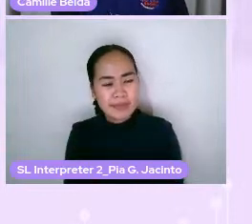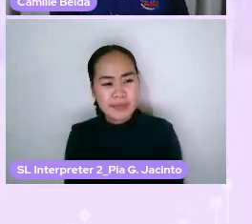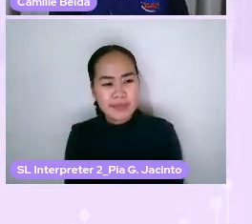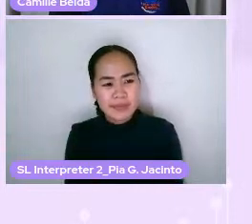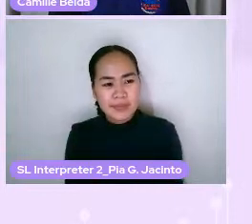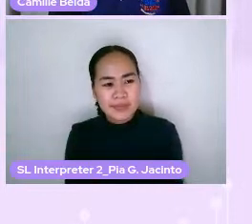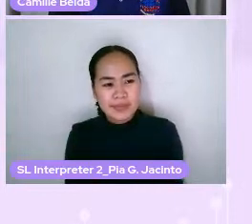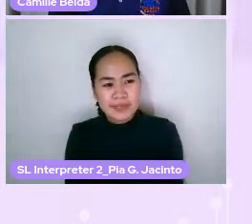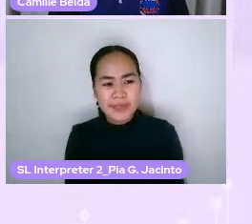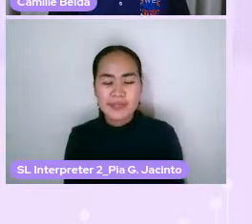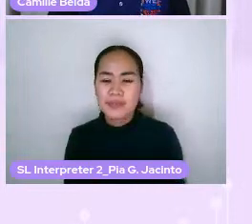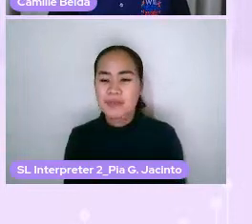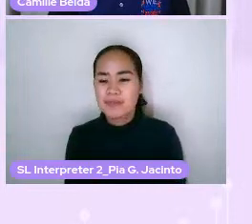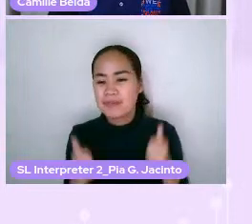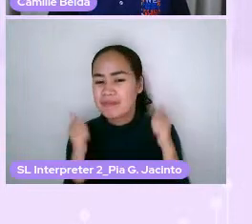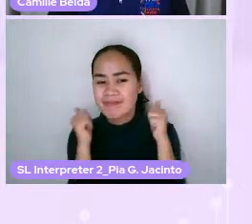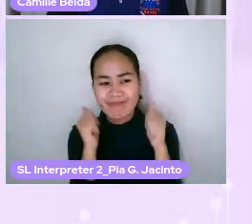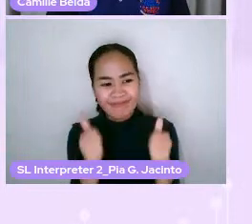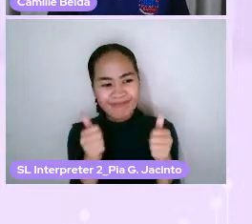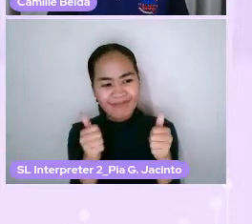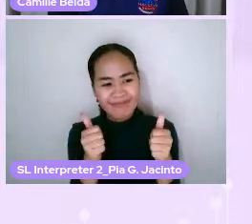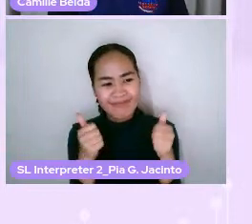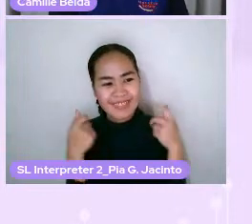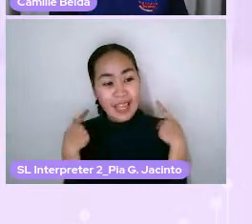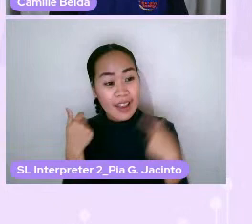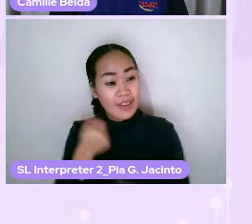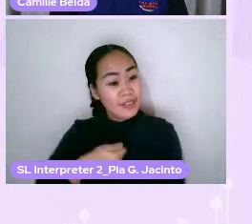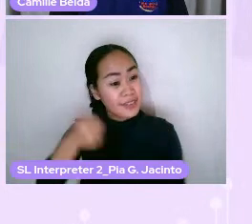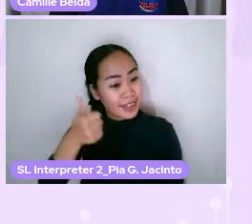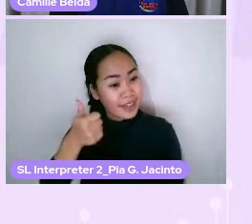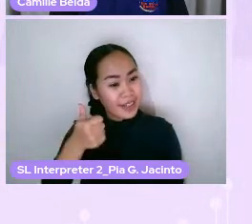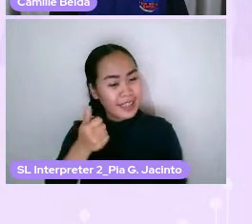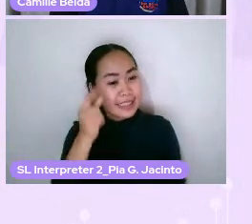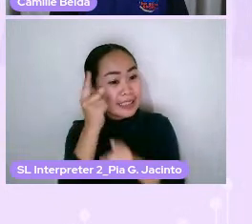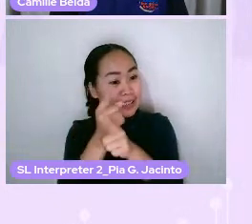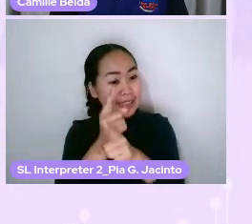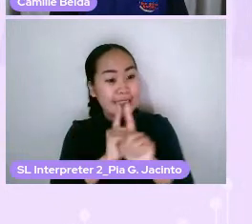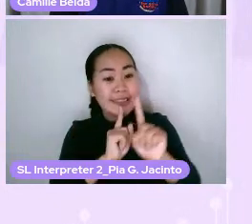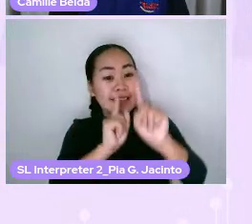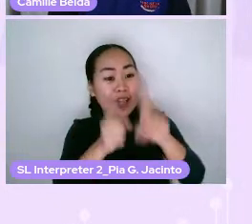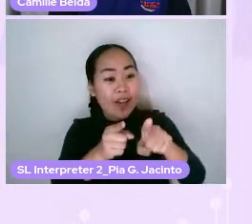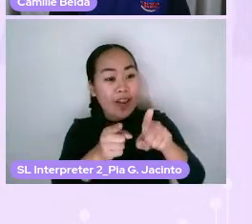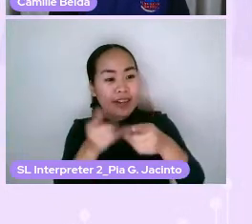We already have a winner. Ang tamang sagot po ay